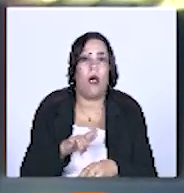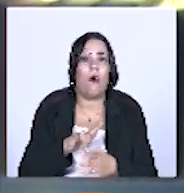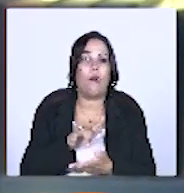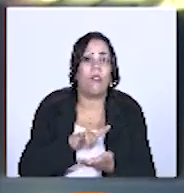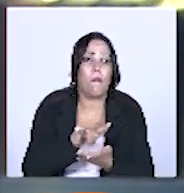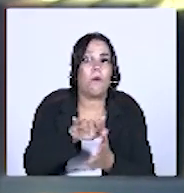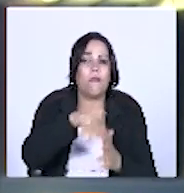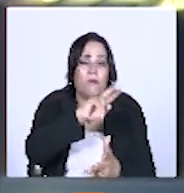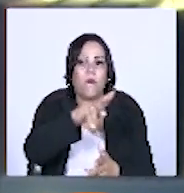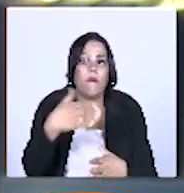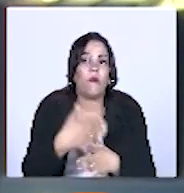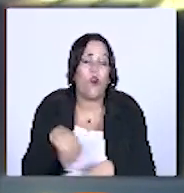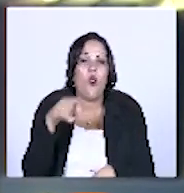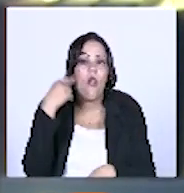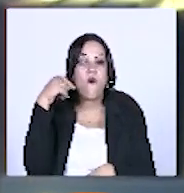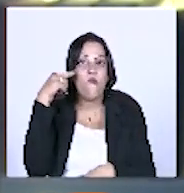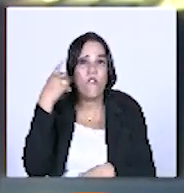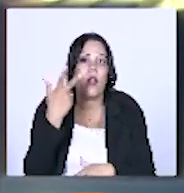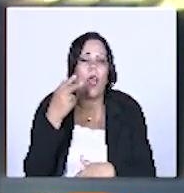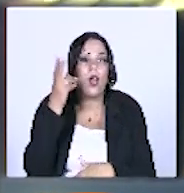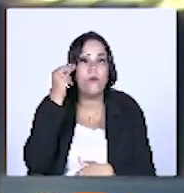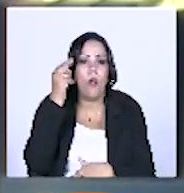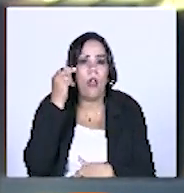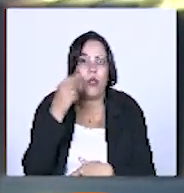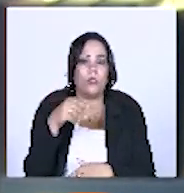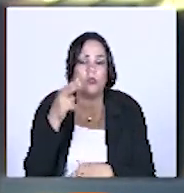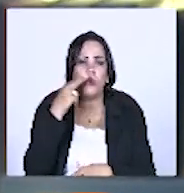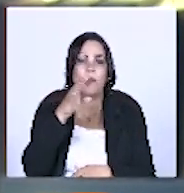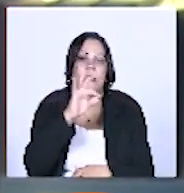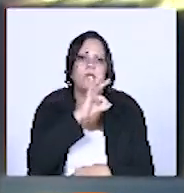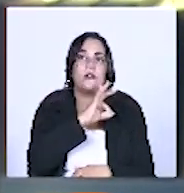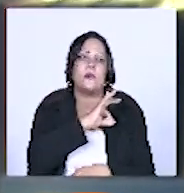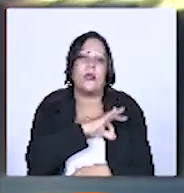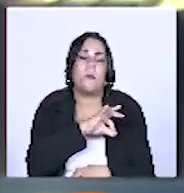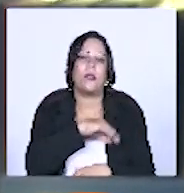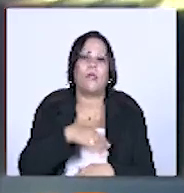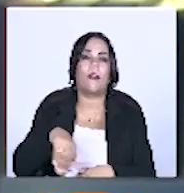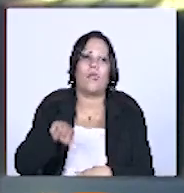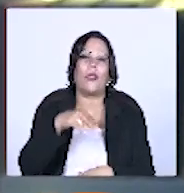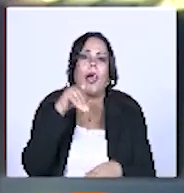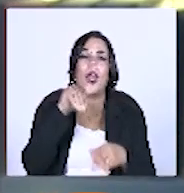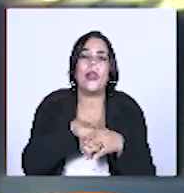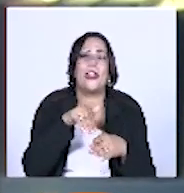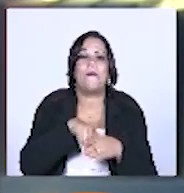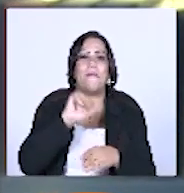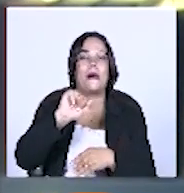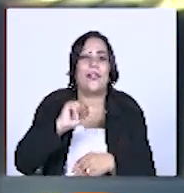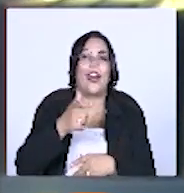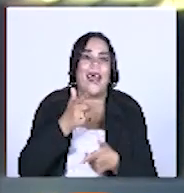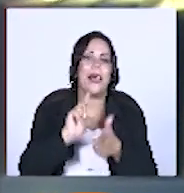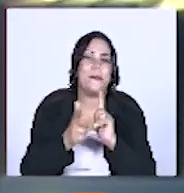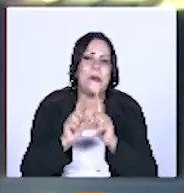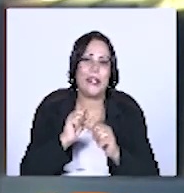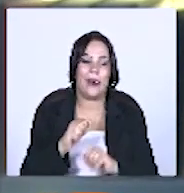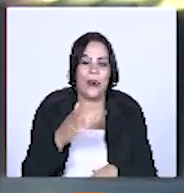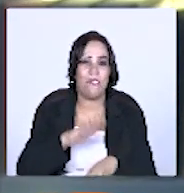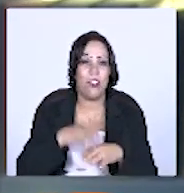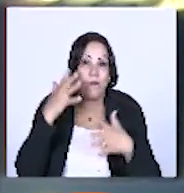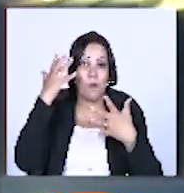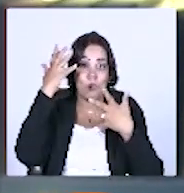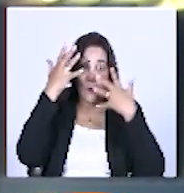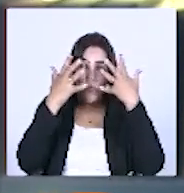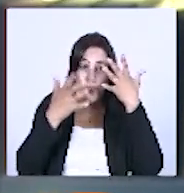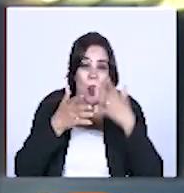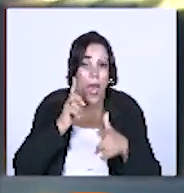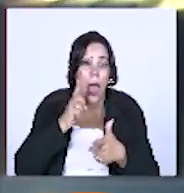بنتكلم برده على فكره ان اسرائيل يعني مستفيده من مناخ الانتخابات الامريكيه والانشغال الامريكي